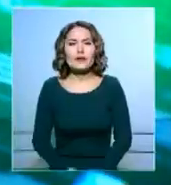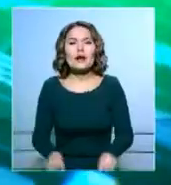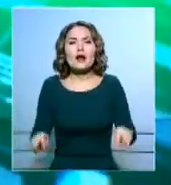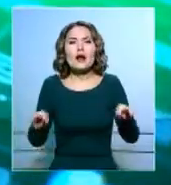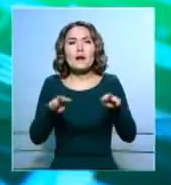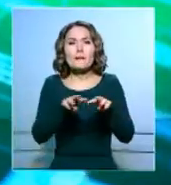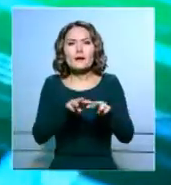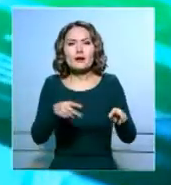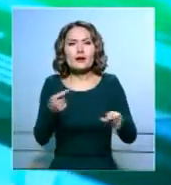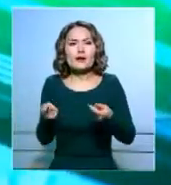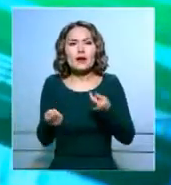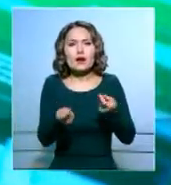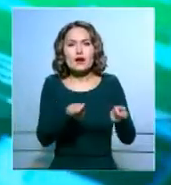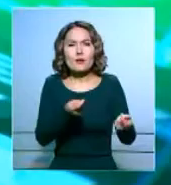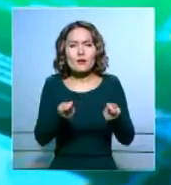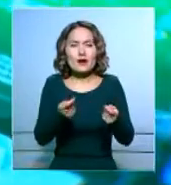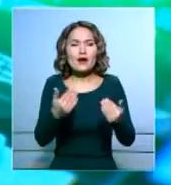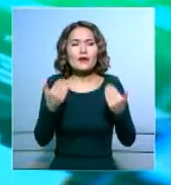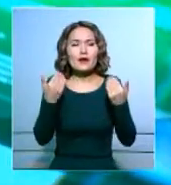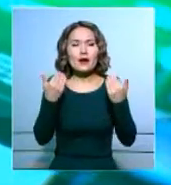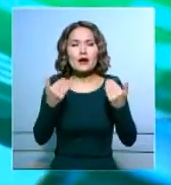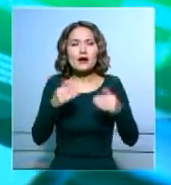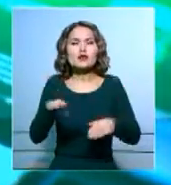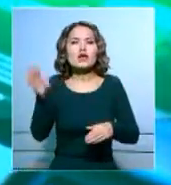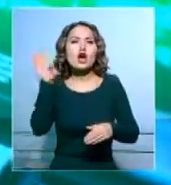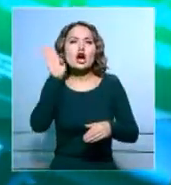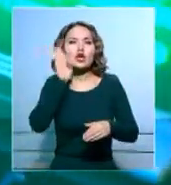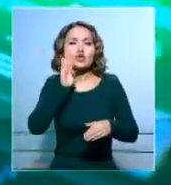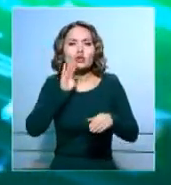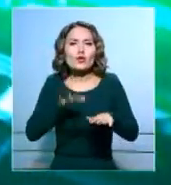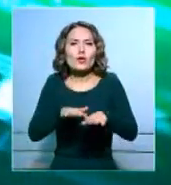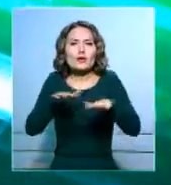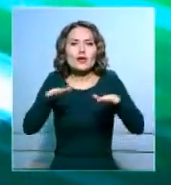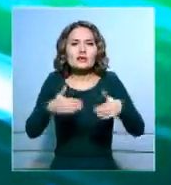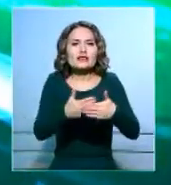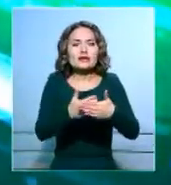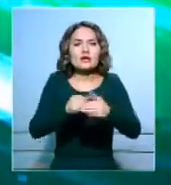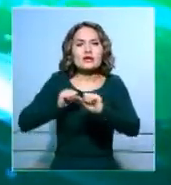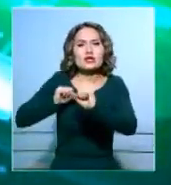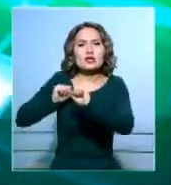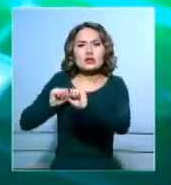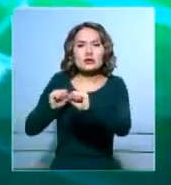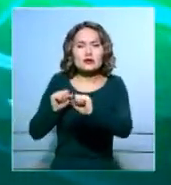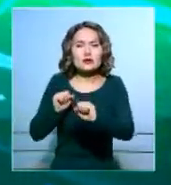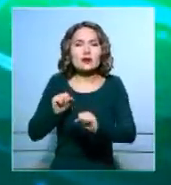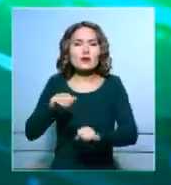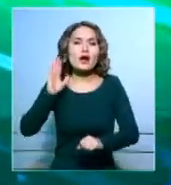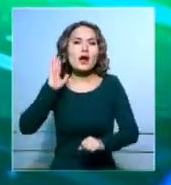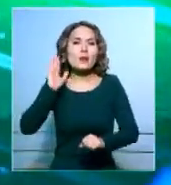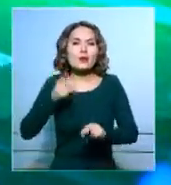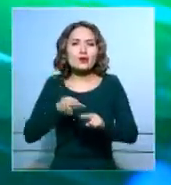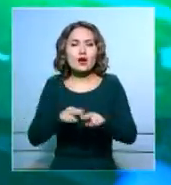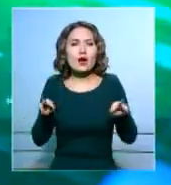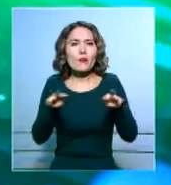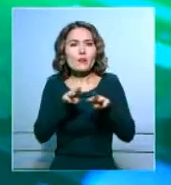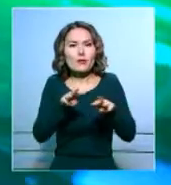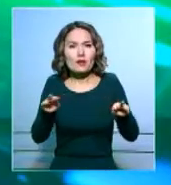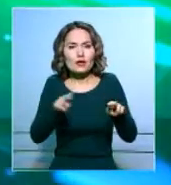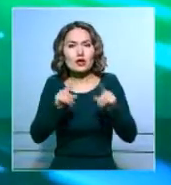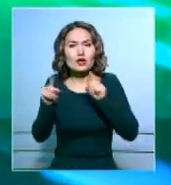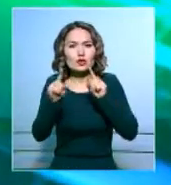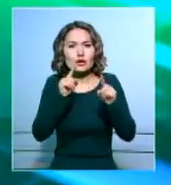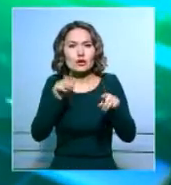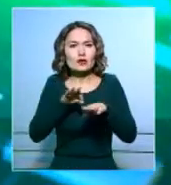Президент әкімшілігі су тасқынының алдын алу шараларын өз бақылауына алды. Бұл туралы ішкі істер министрінің орынбасары Владимир Башко тілшілерімізге берген